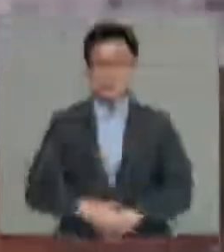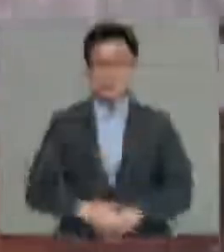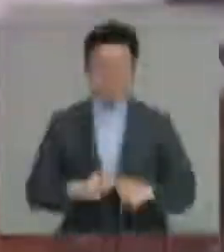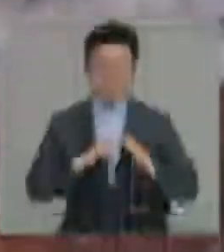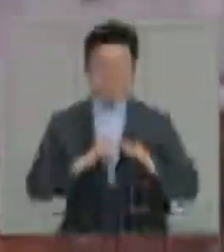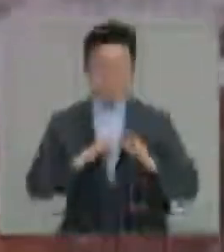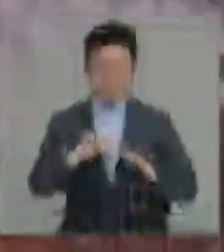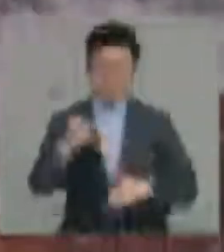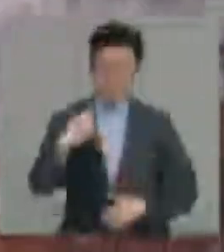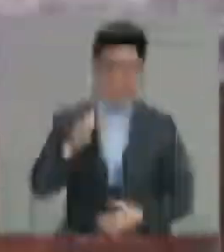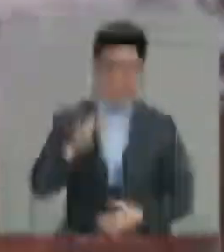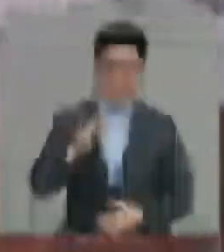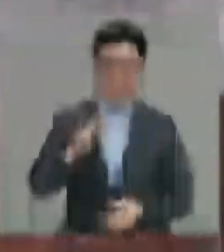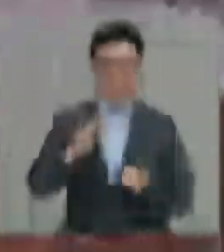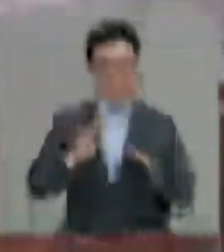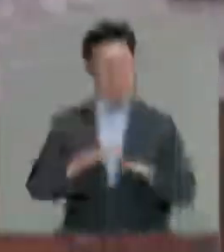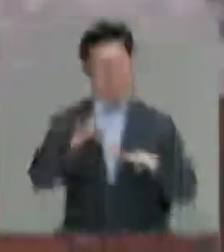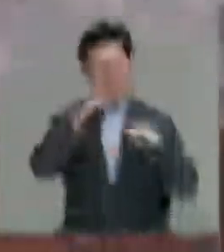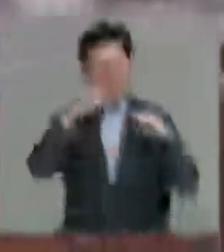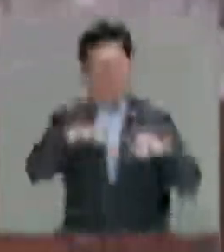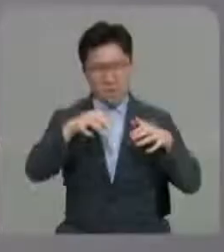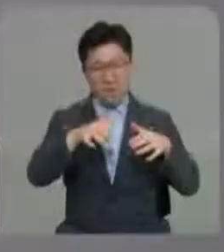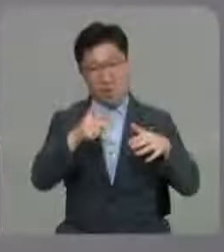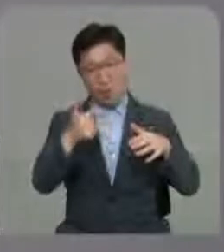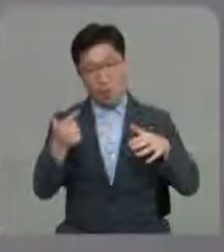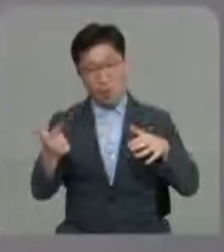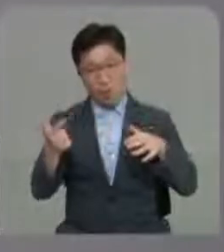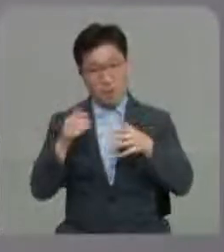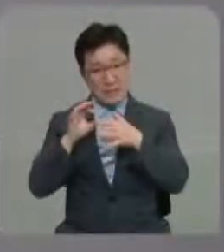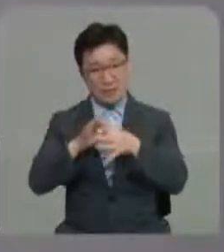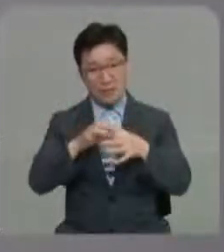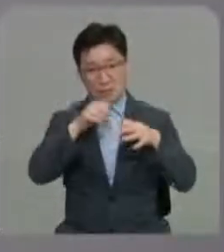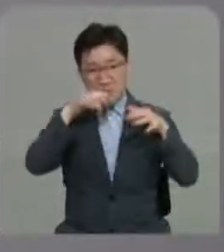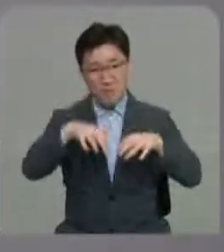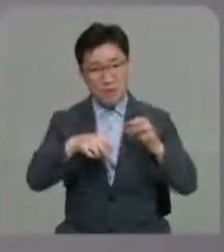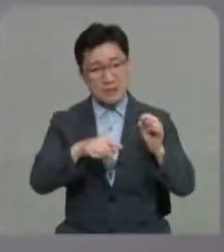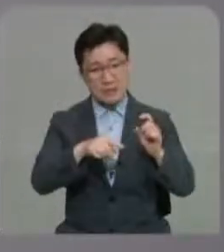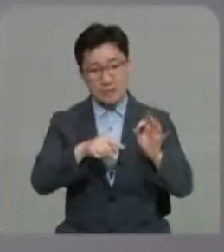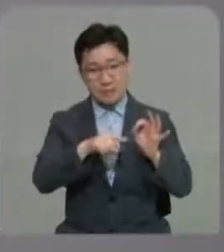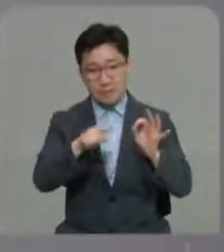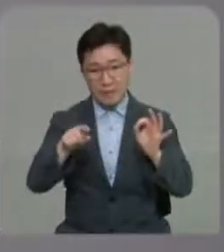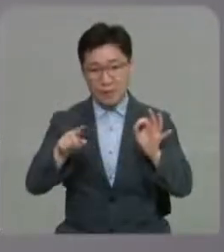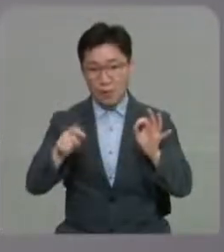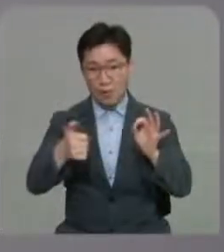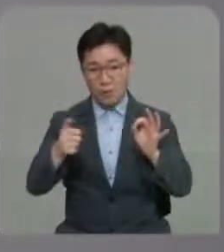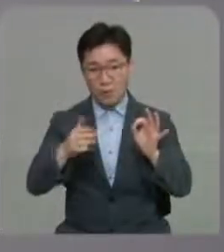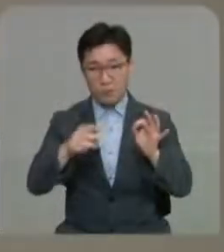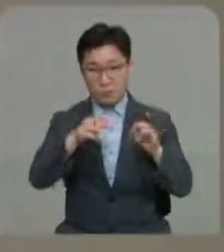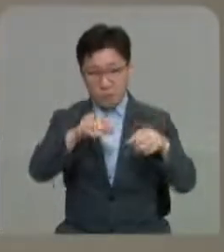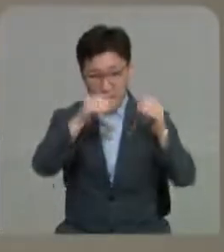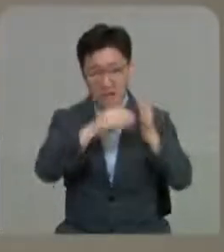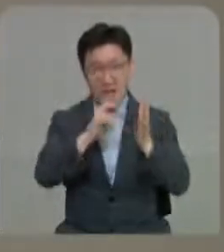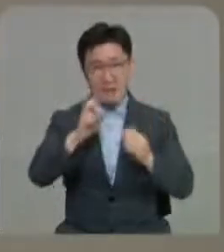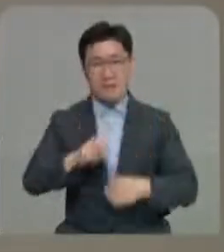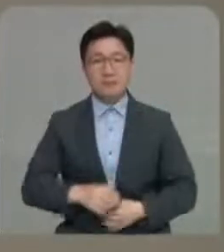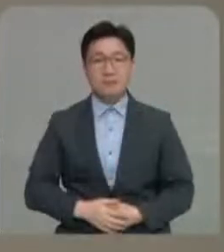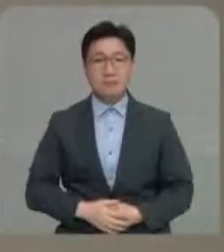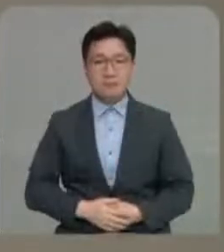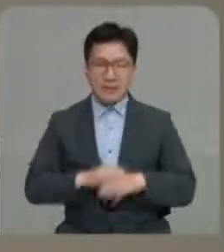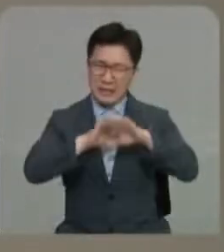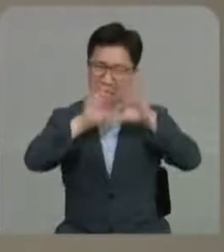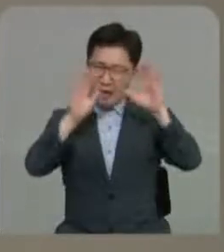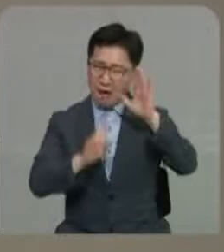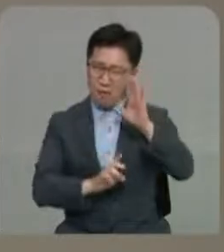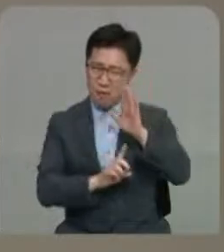전주 기상 지청 은 이번 비는 내일 오스 까지 10에서 50mm 가량 내린 뒤 그치 겠고 한낮에는